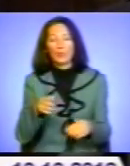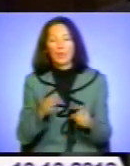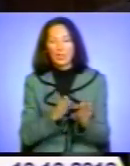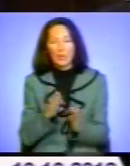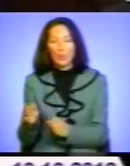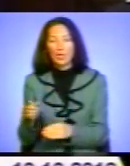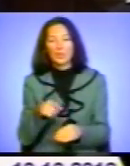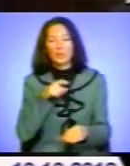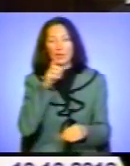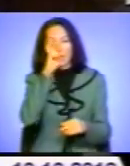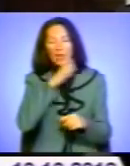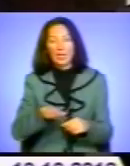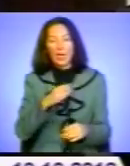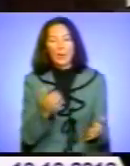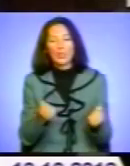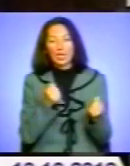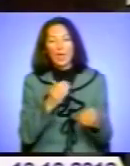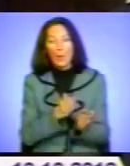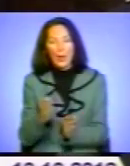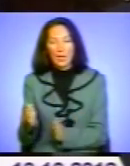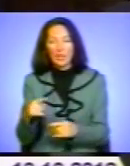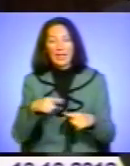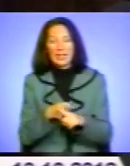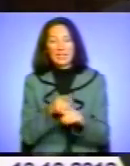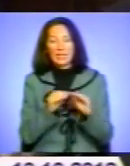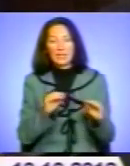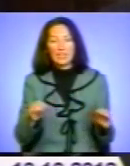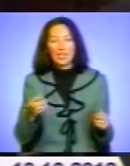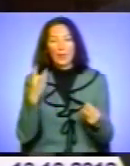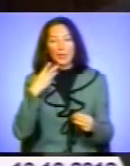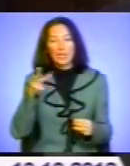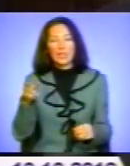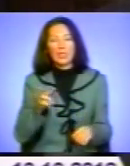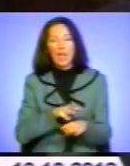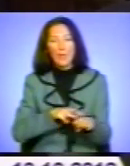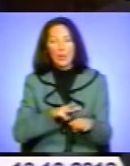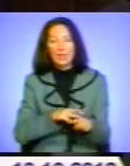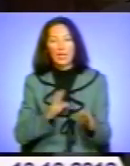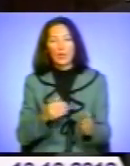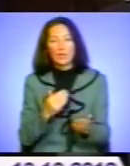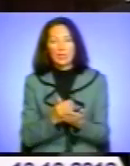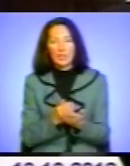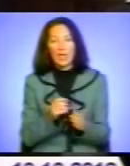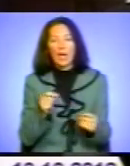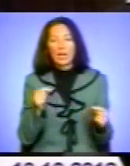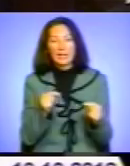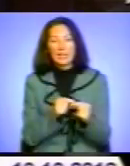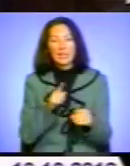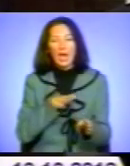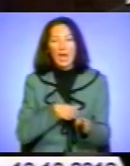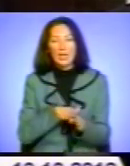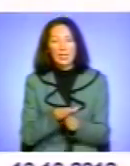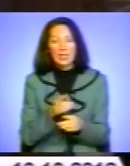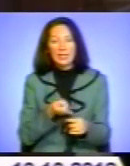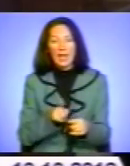порядка, техническое оснащение, модернизация милиции, вот здесь конкретная реализация